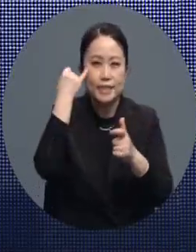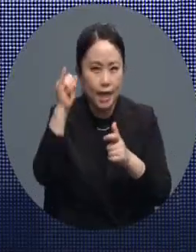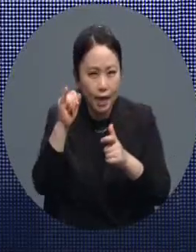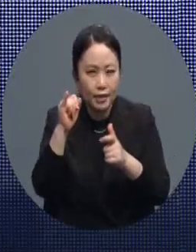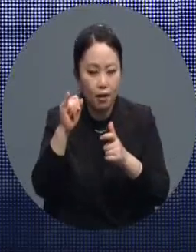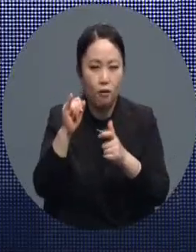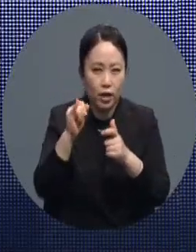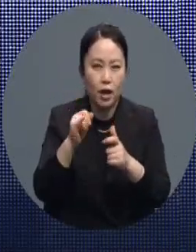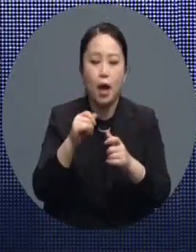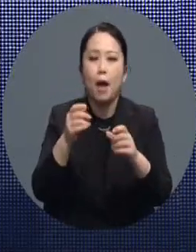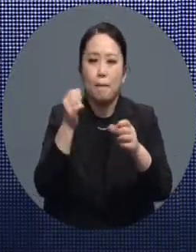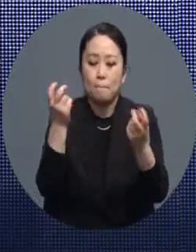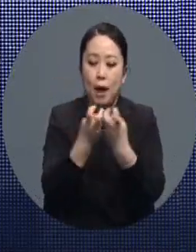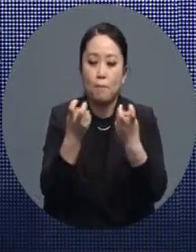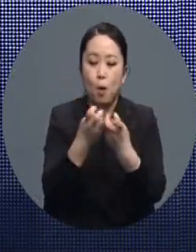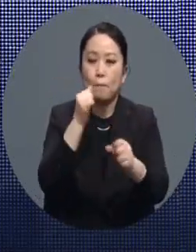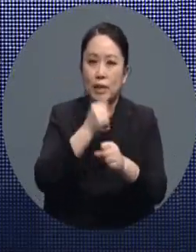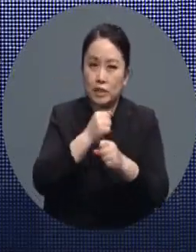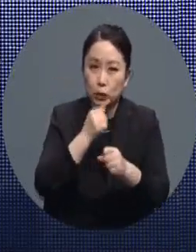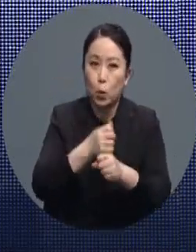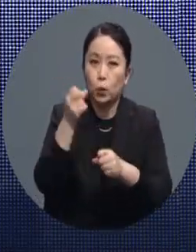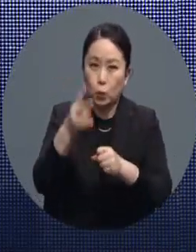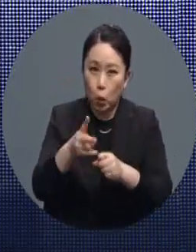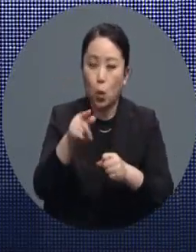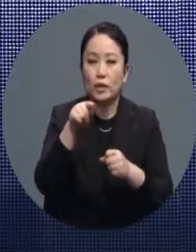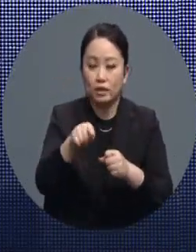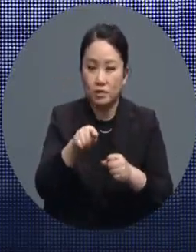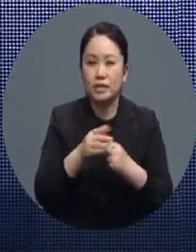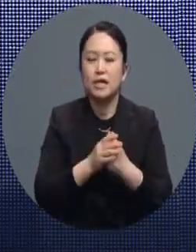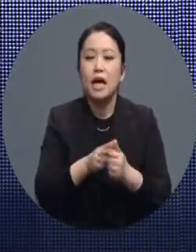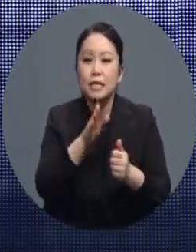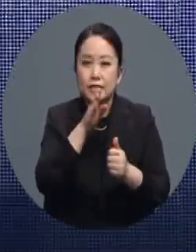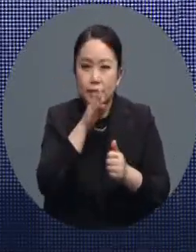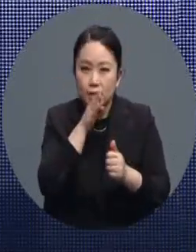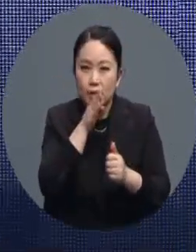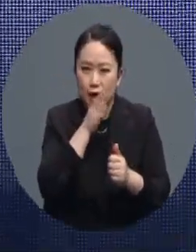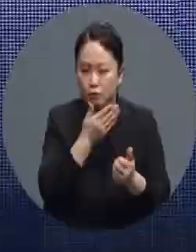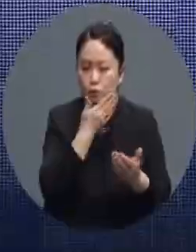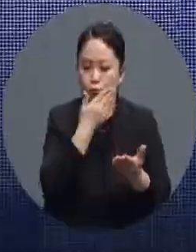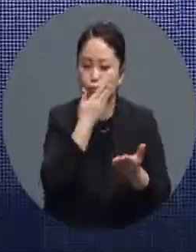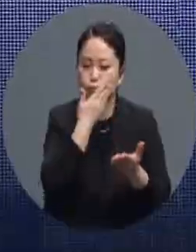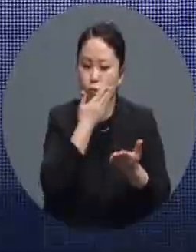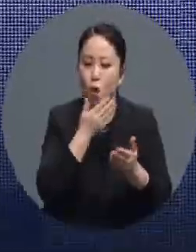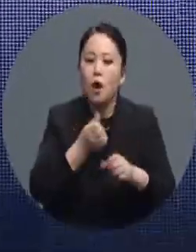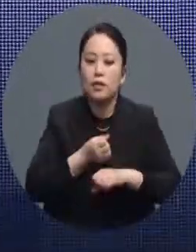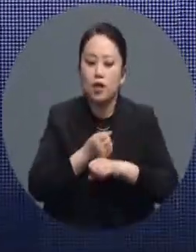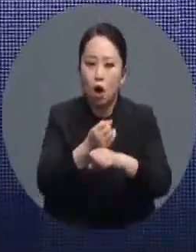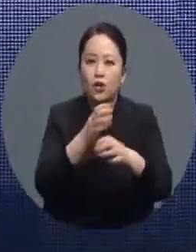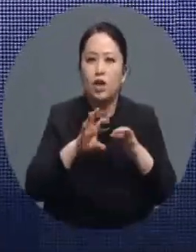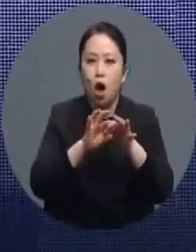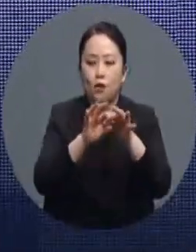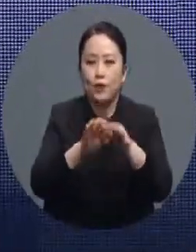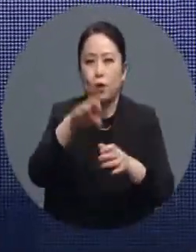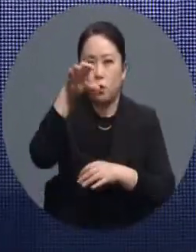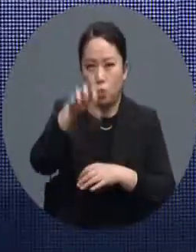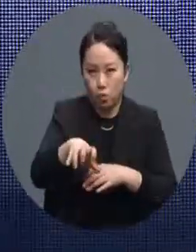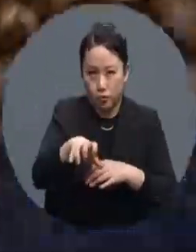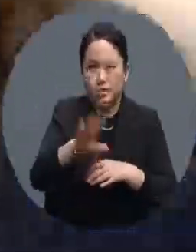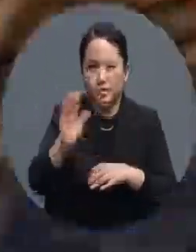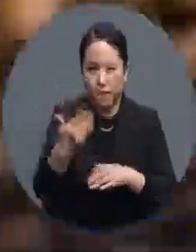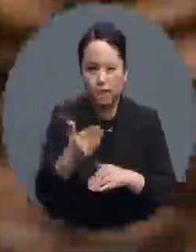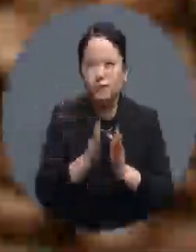많이 만들고 또 그것을 집행하는 그런 플랫폼으로서 기능하기를